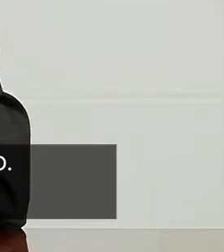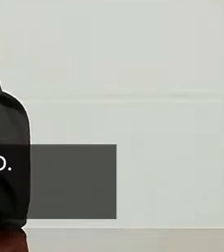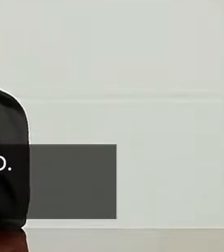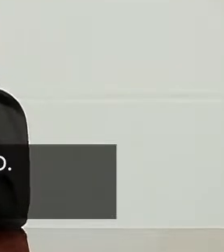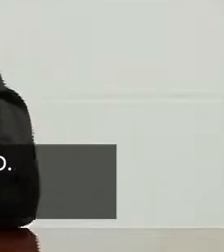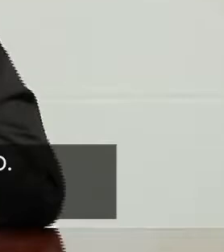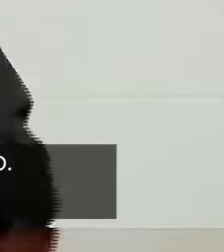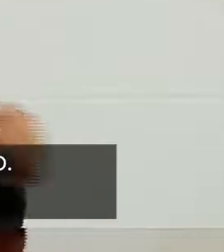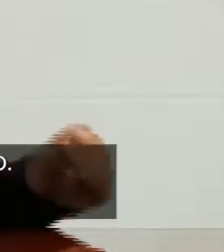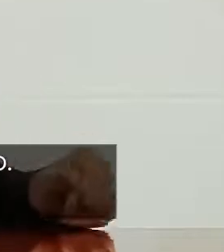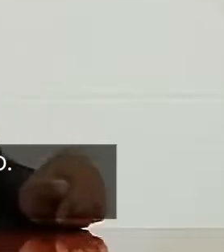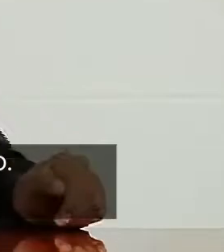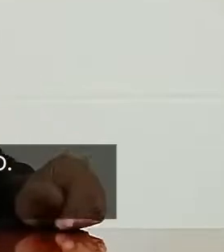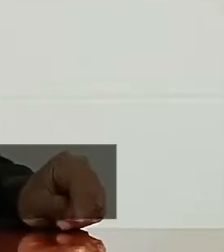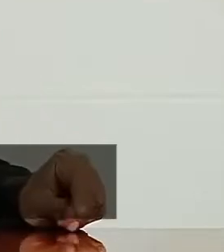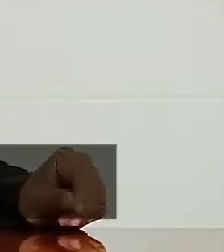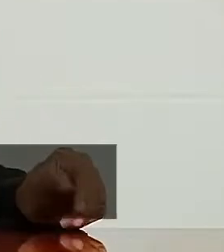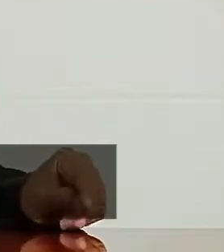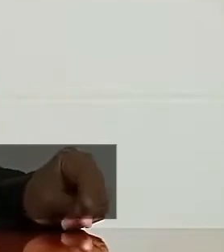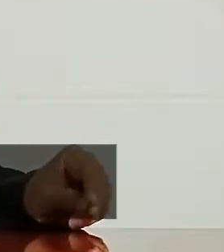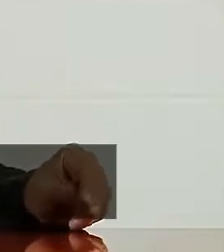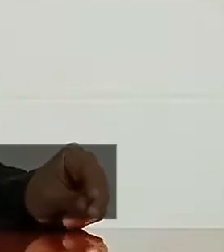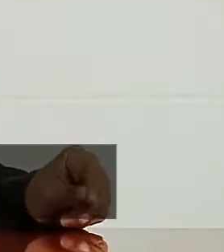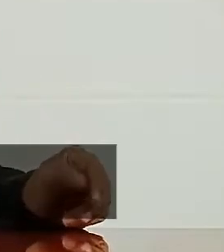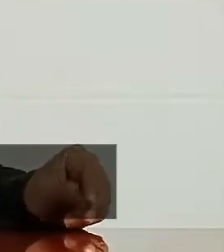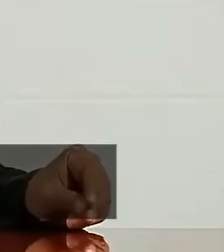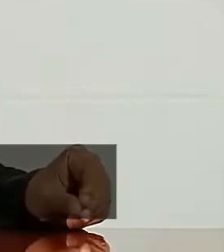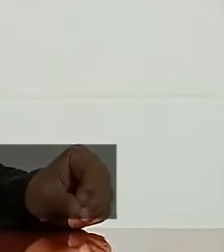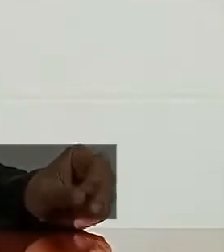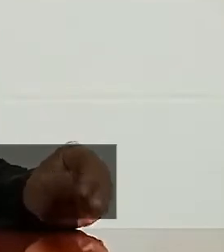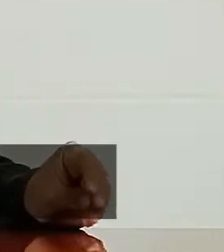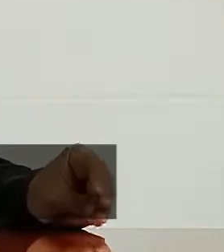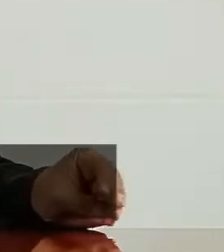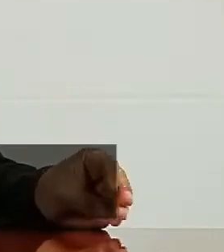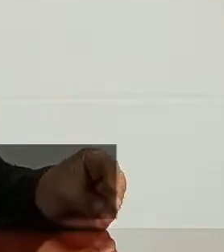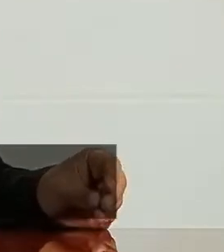timoyoltlalantoc, quehnopa quihtoan quentlamatin,